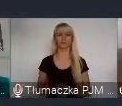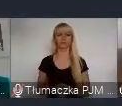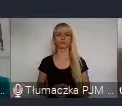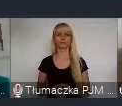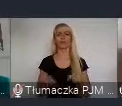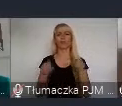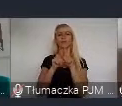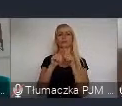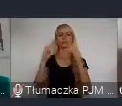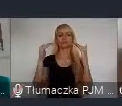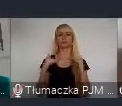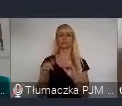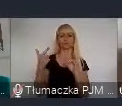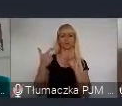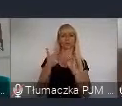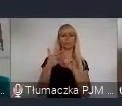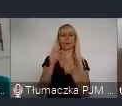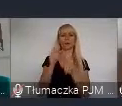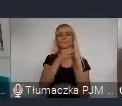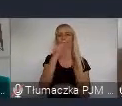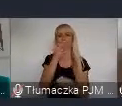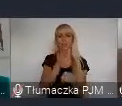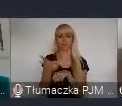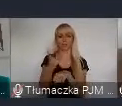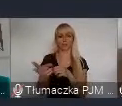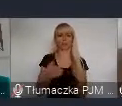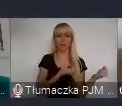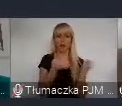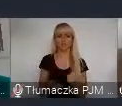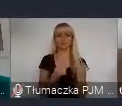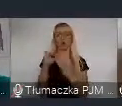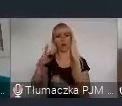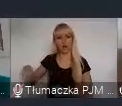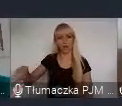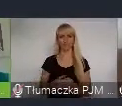poprawa dostępności w układzie lokalnym. Przekazuję Ci głos.